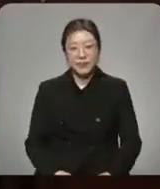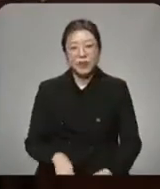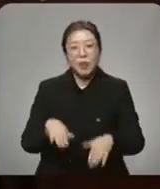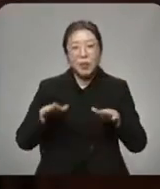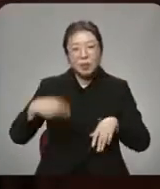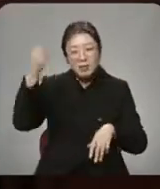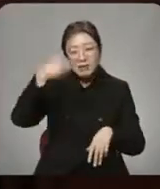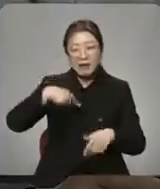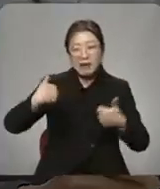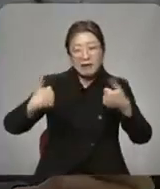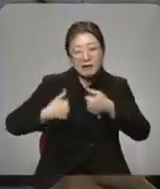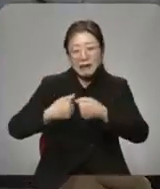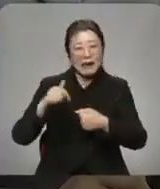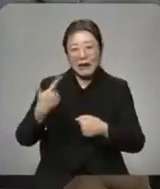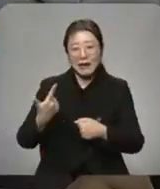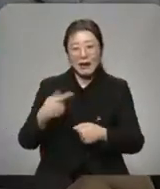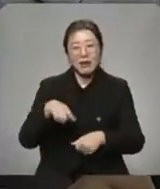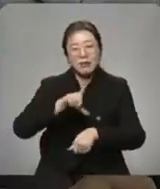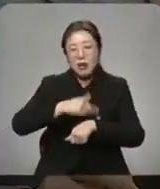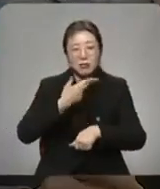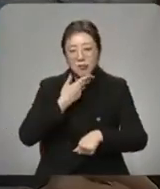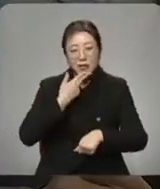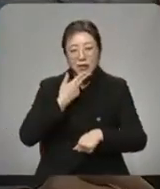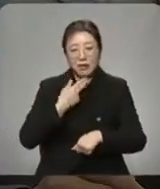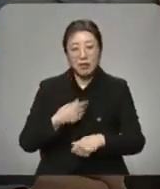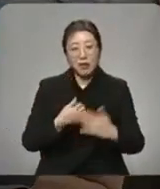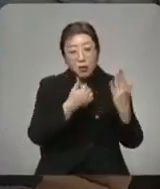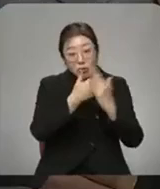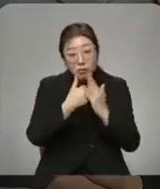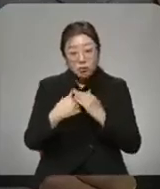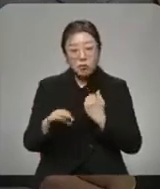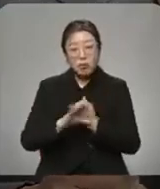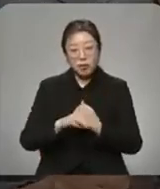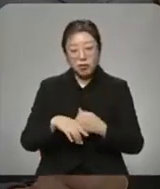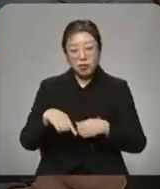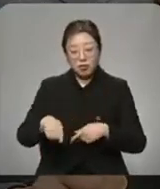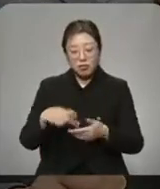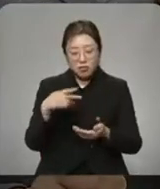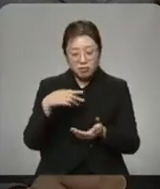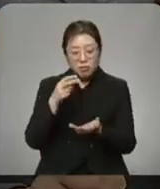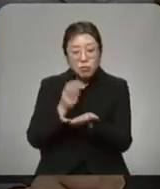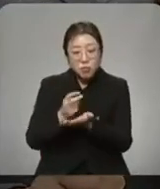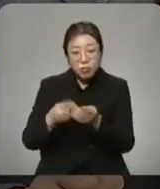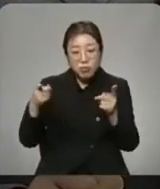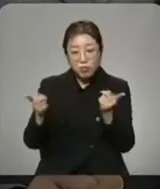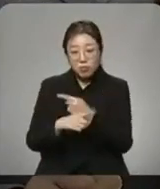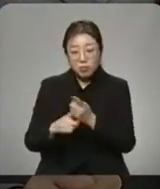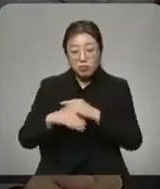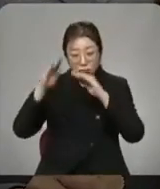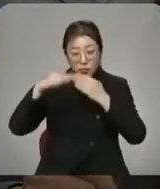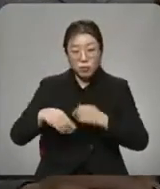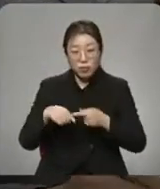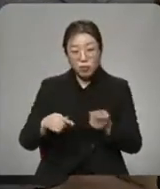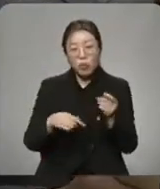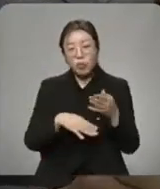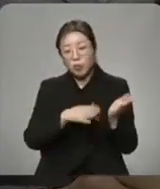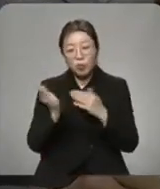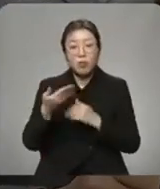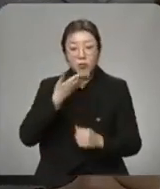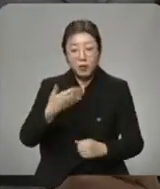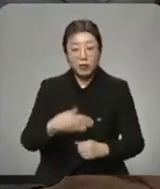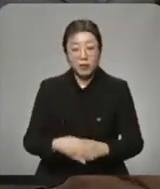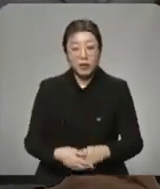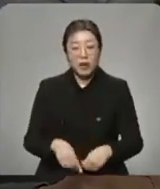한견례라고 생각하지 않습니다. 그럴 시간이 없습니다. 도와주시면 이 정부 개정안 통과될 수